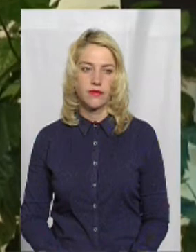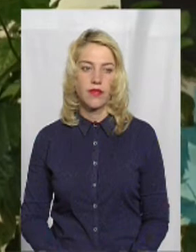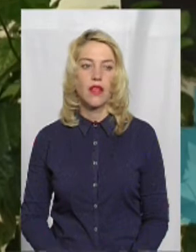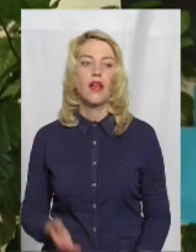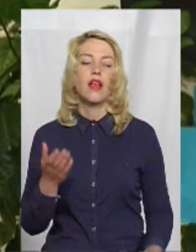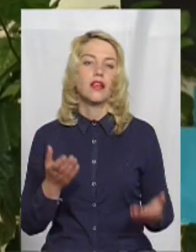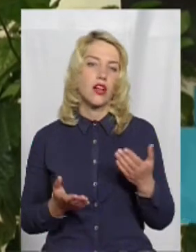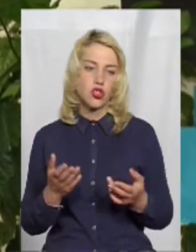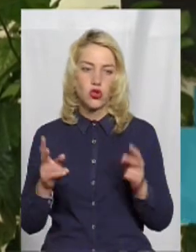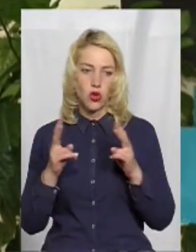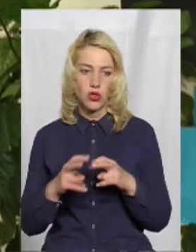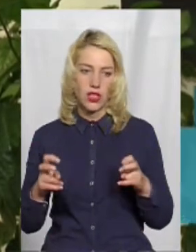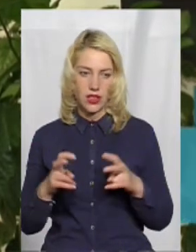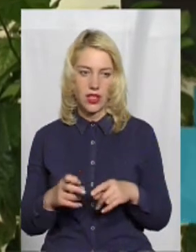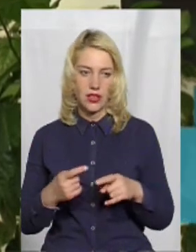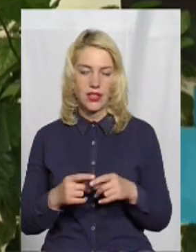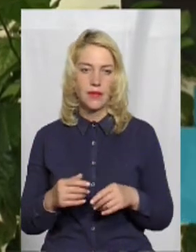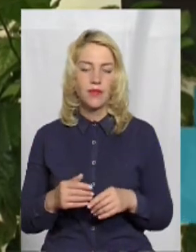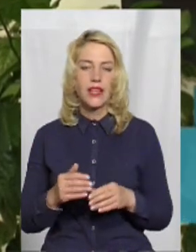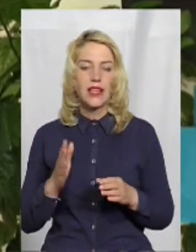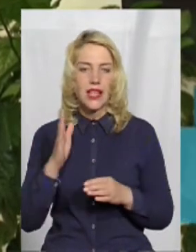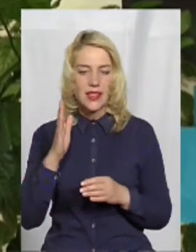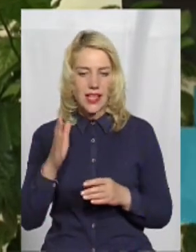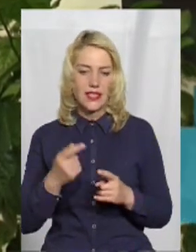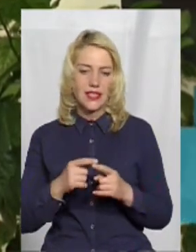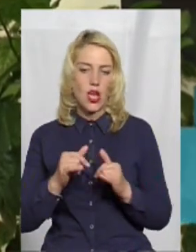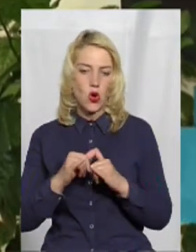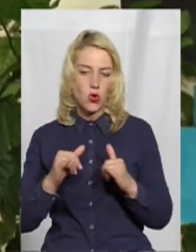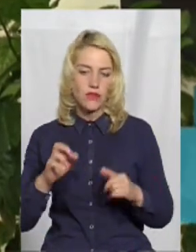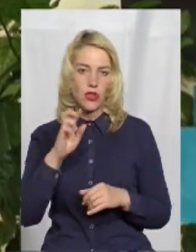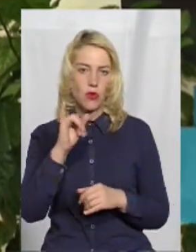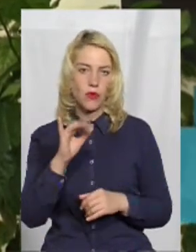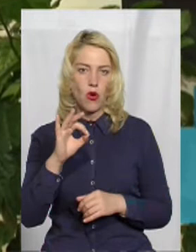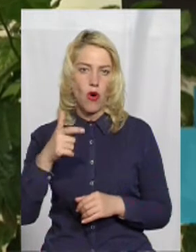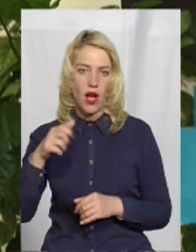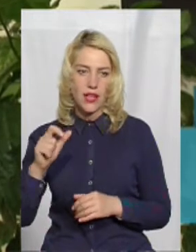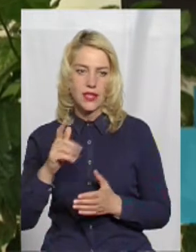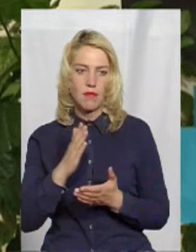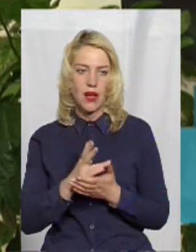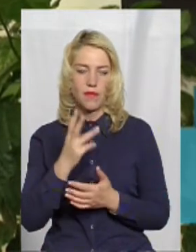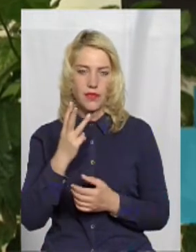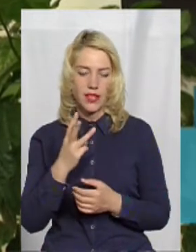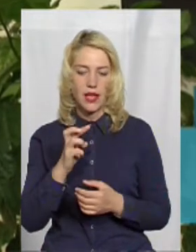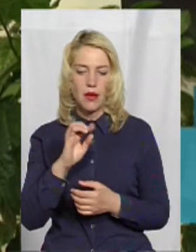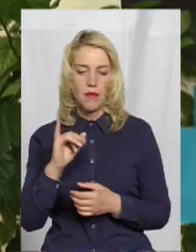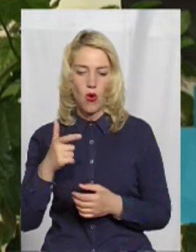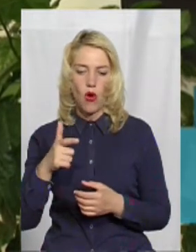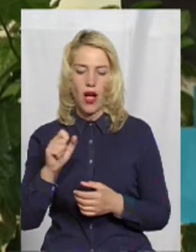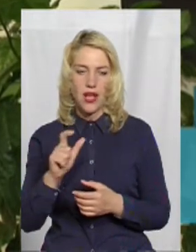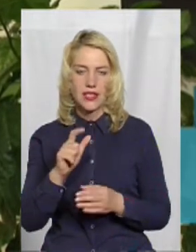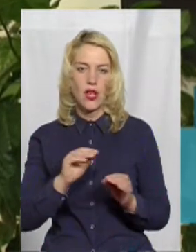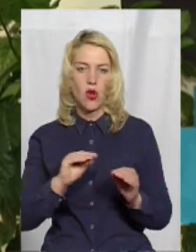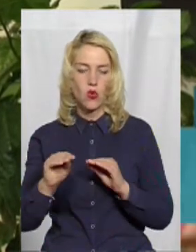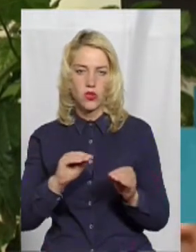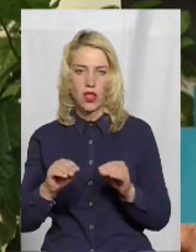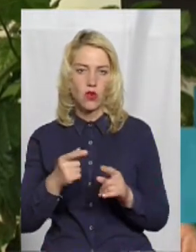Якщо розглядати, знову ж таки, тенденції розвитку в біогазі, маємо вже 3 біогазові установки на території Хмельницької області,